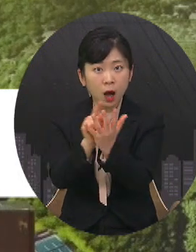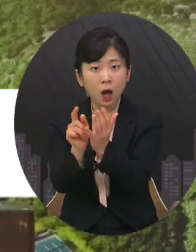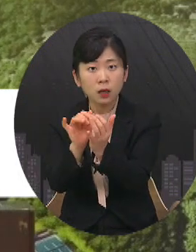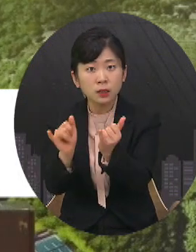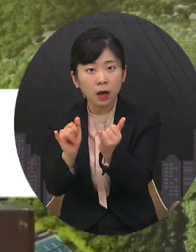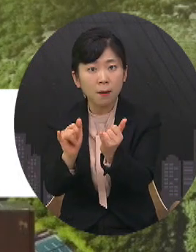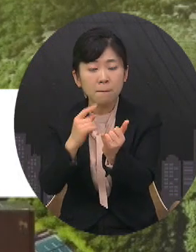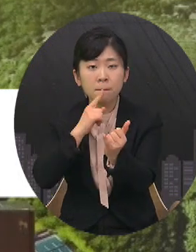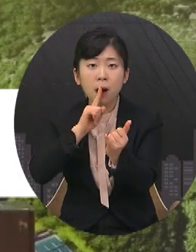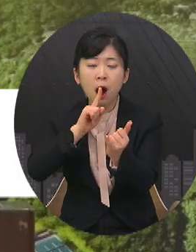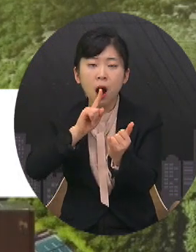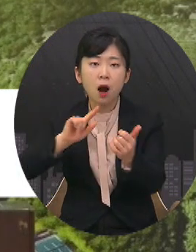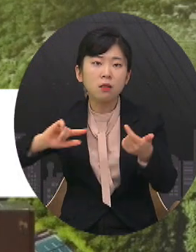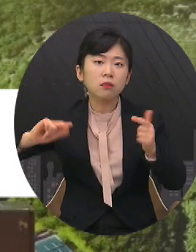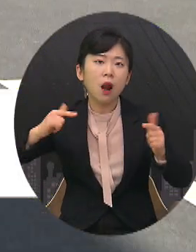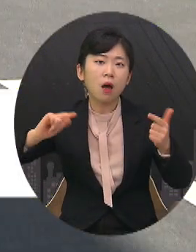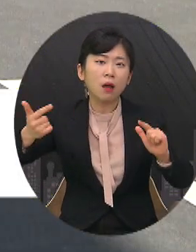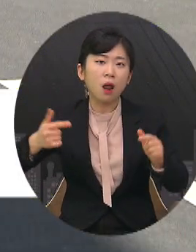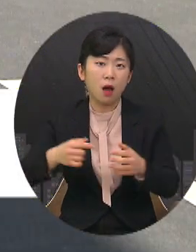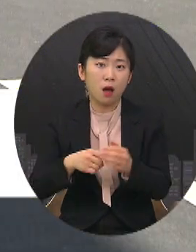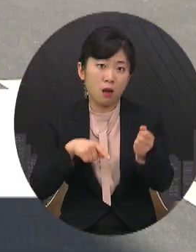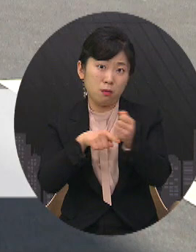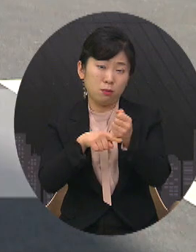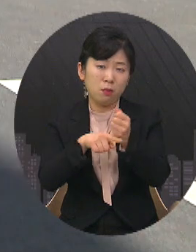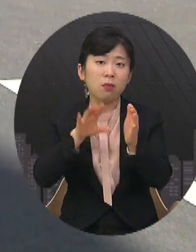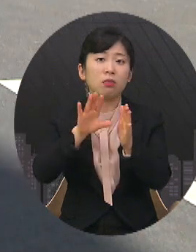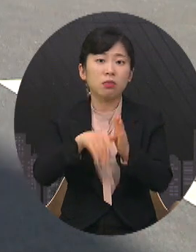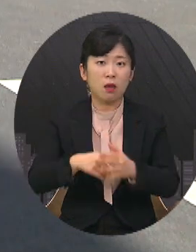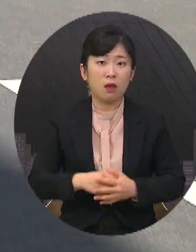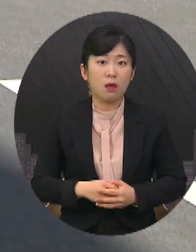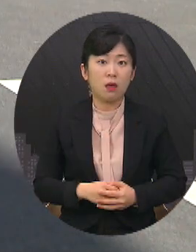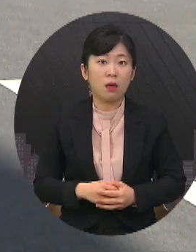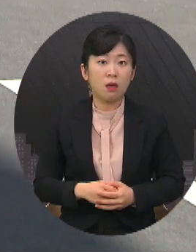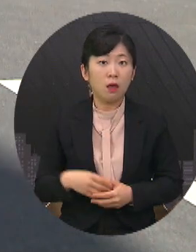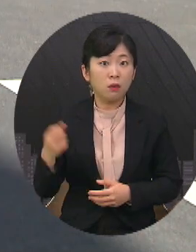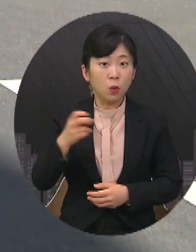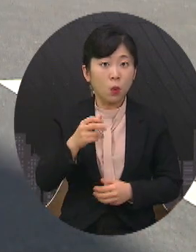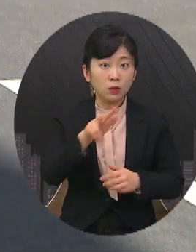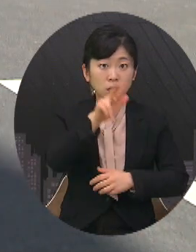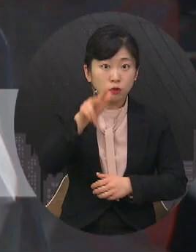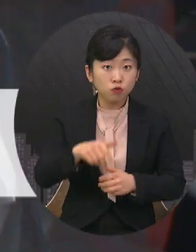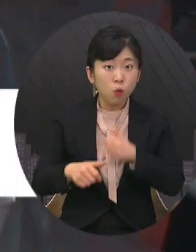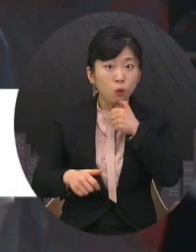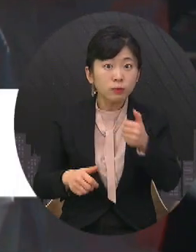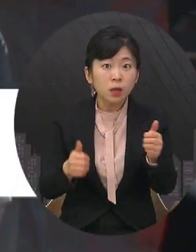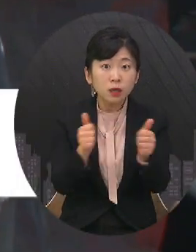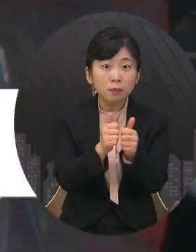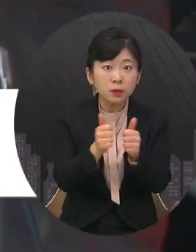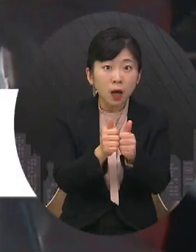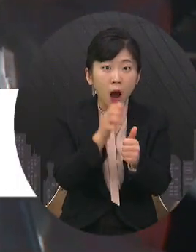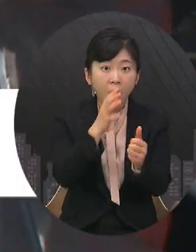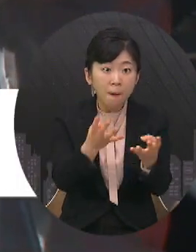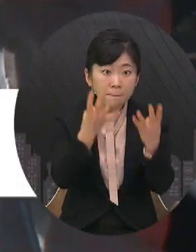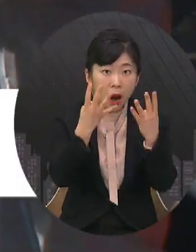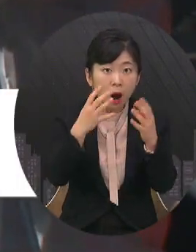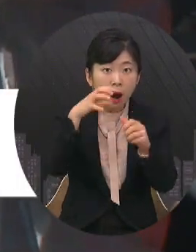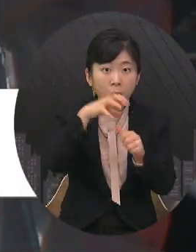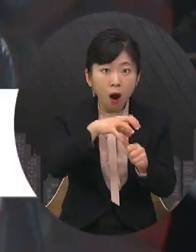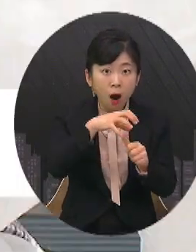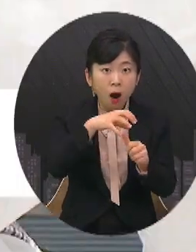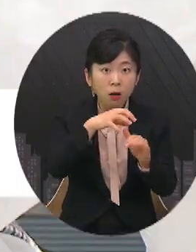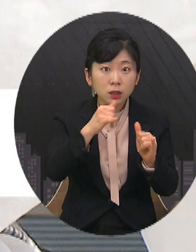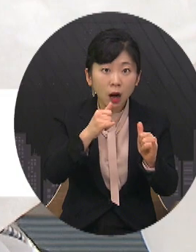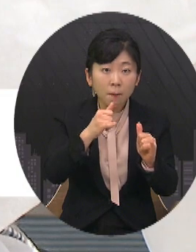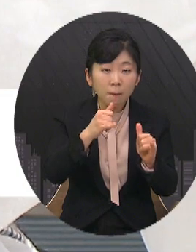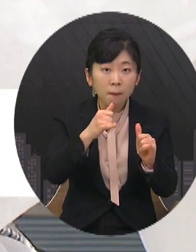관을 진술이 상반되는 경우 거 진주 50대 남성은 교도소 수용자 로 도 거 경미 해제 전 검사에서 확진